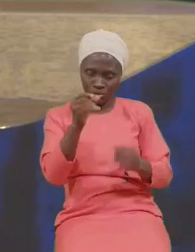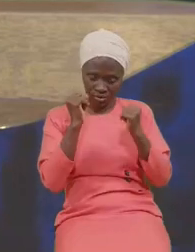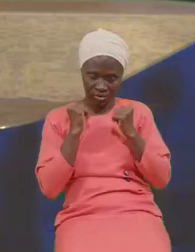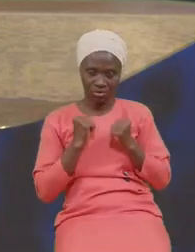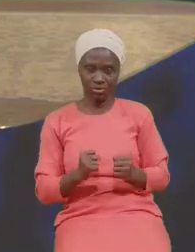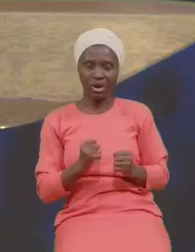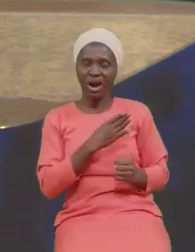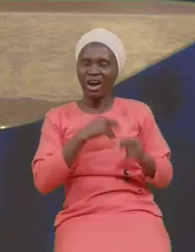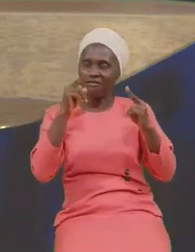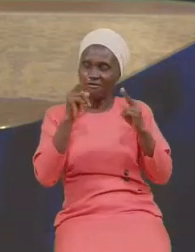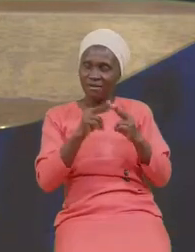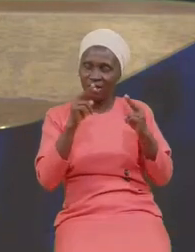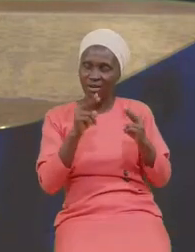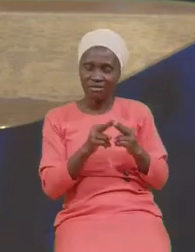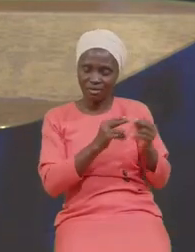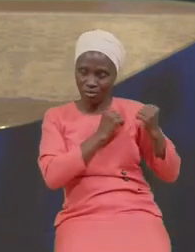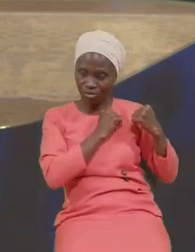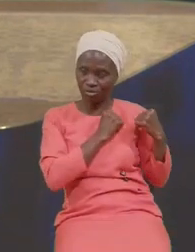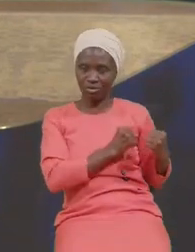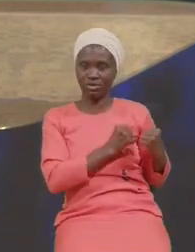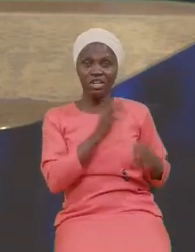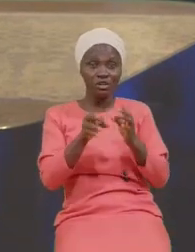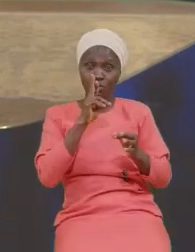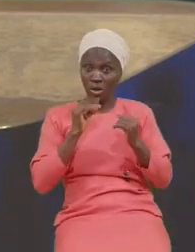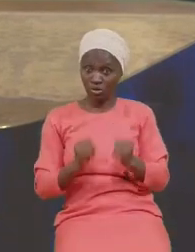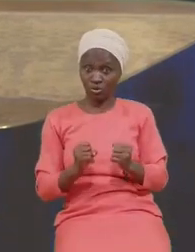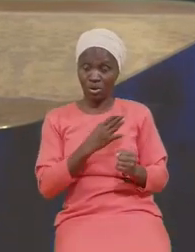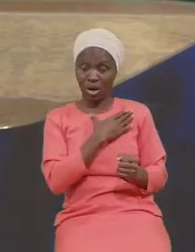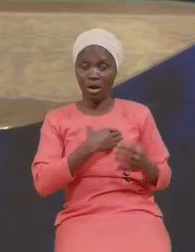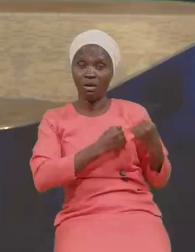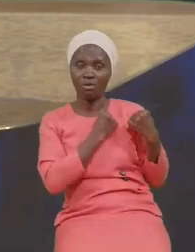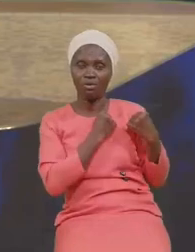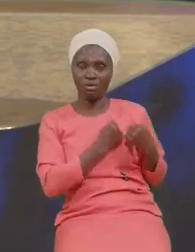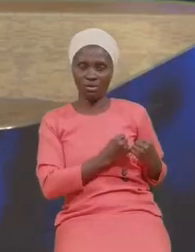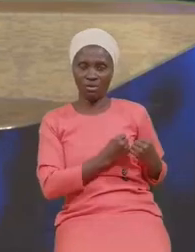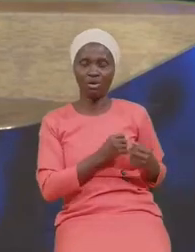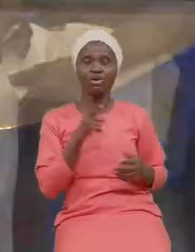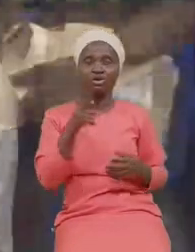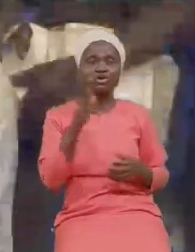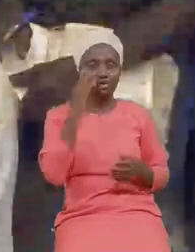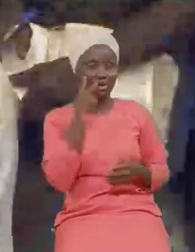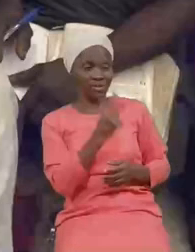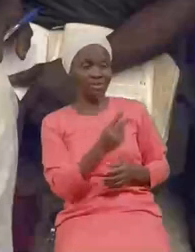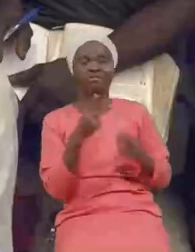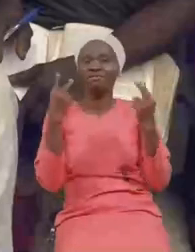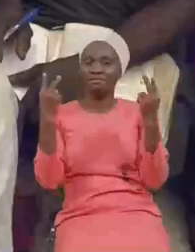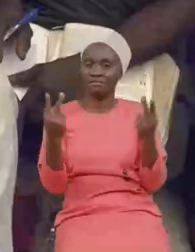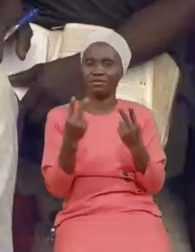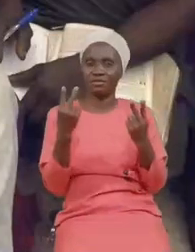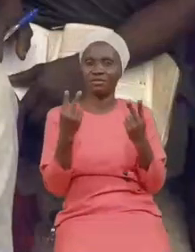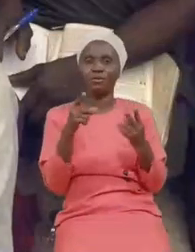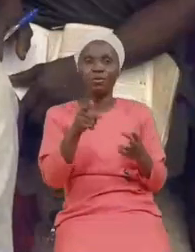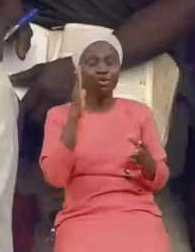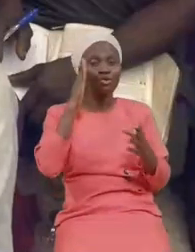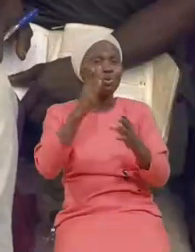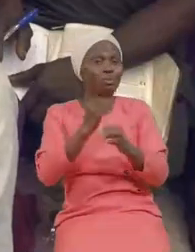un bon courage si tu es fort et courageux tu auras la victoire tu vas posséder le